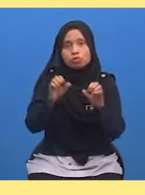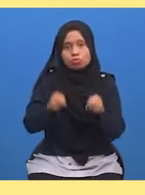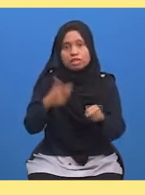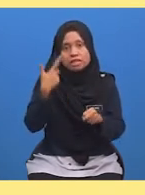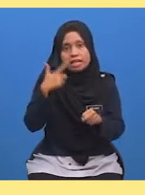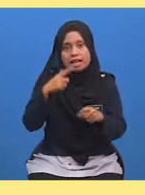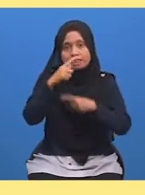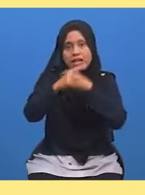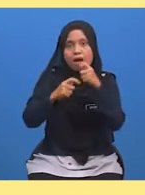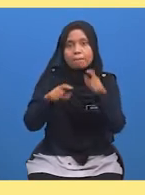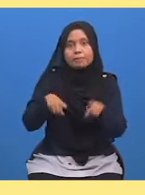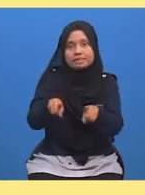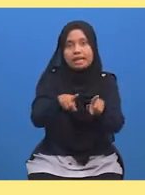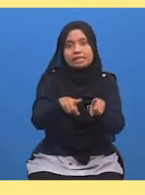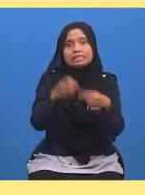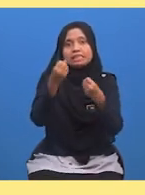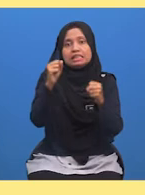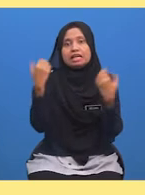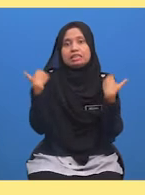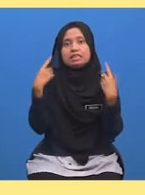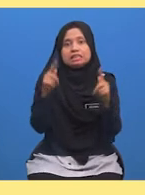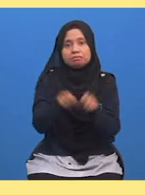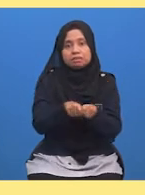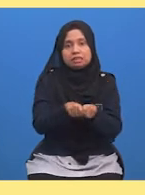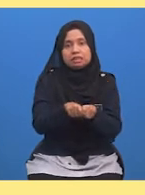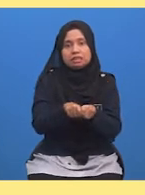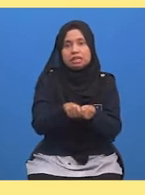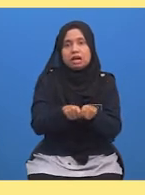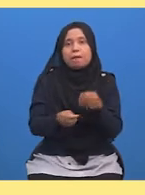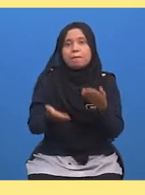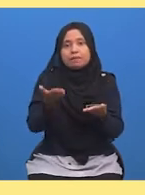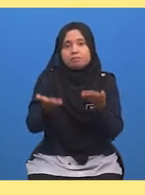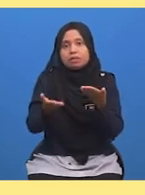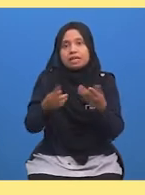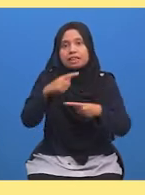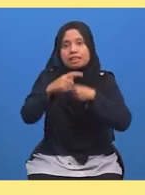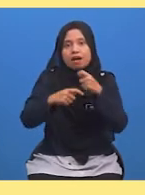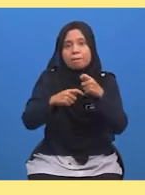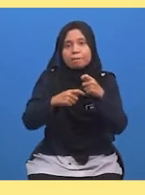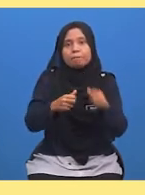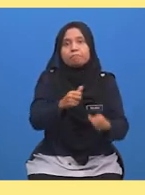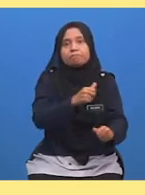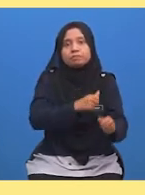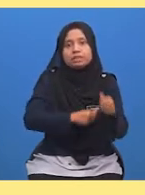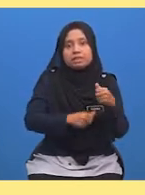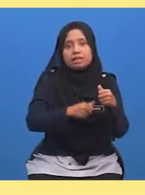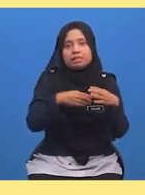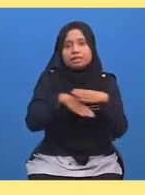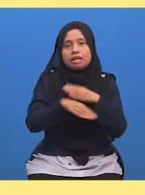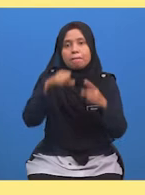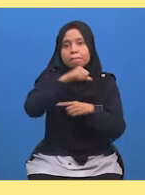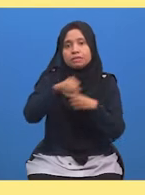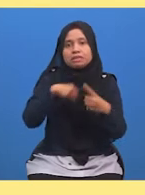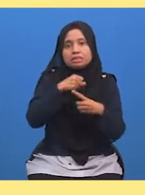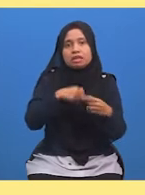tahap persaingan sedia ada seperti mempertimbangkan tahap persaingan dalam